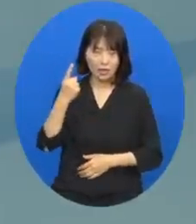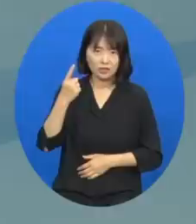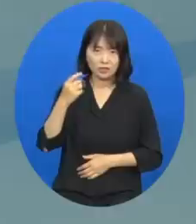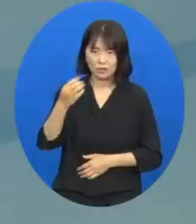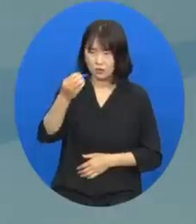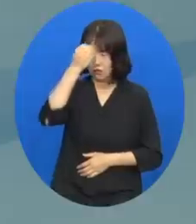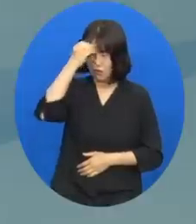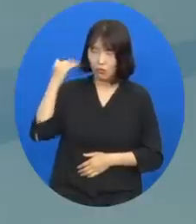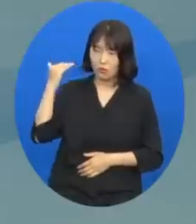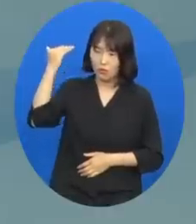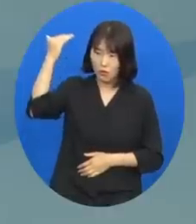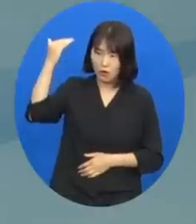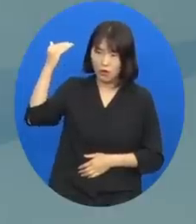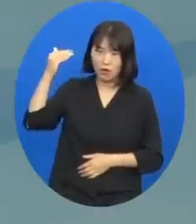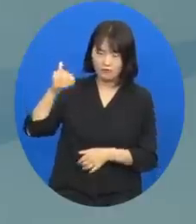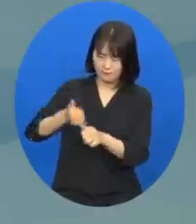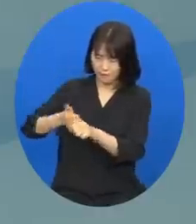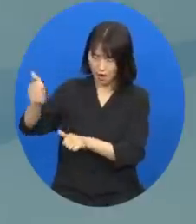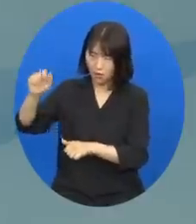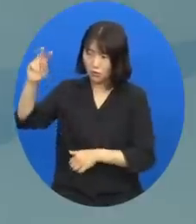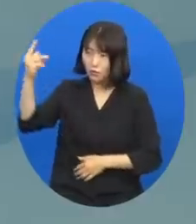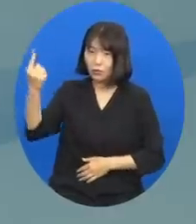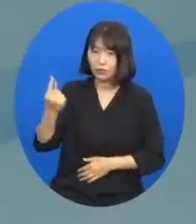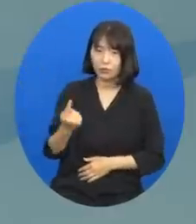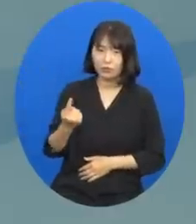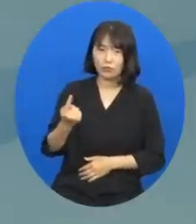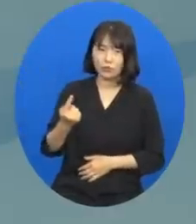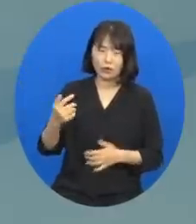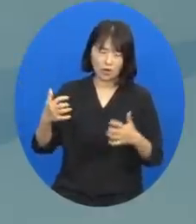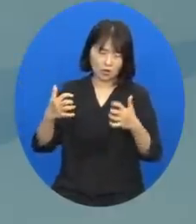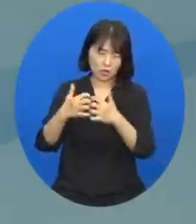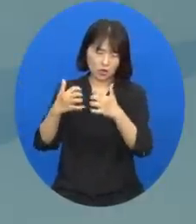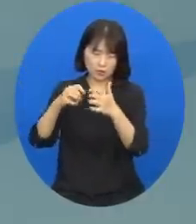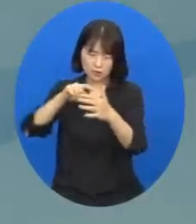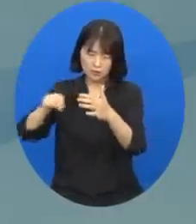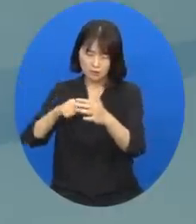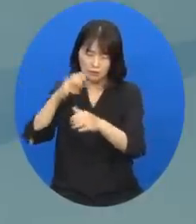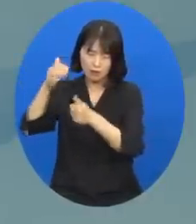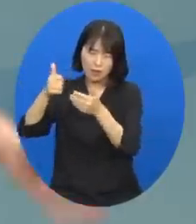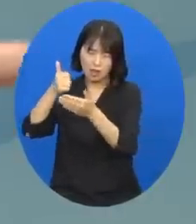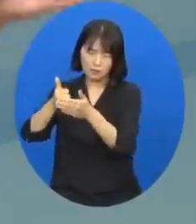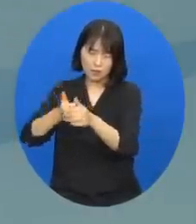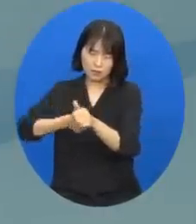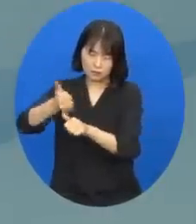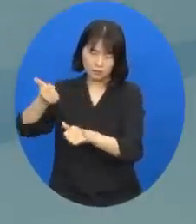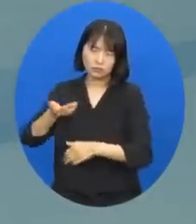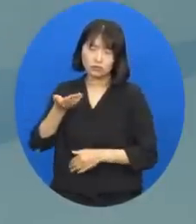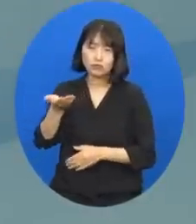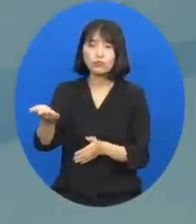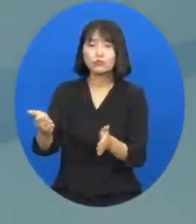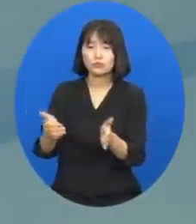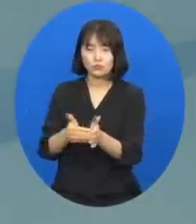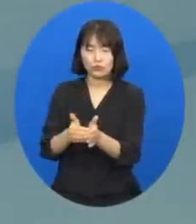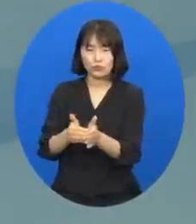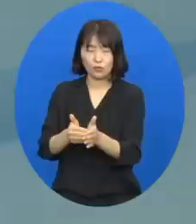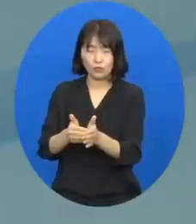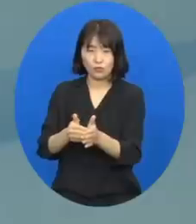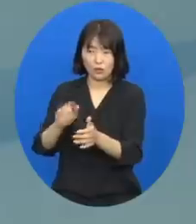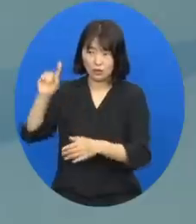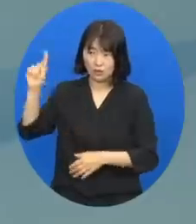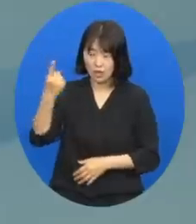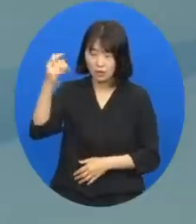국내 당당히 되었습니다 전쟁에 나가는 곳곳마다 하나님이 이기게 하셨어요 그랬더니 돌아올 때에 여인들이